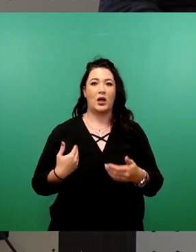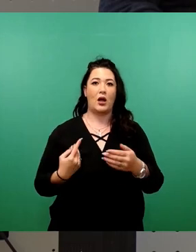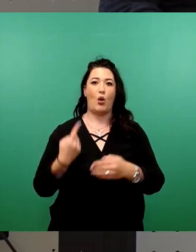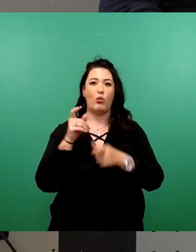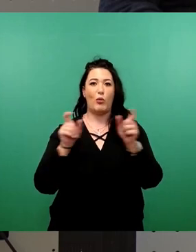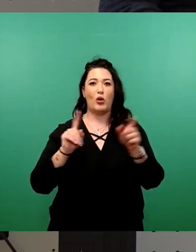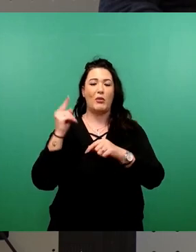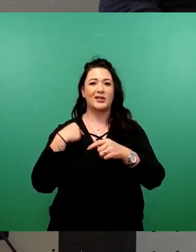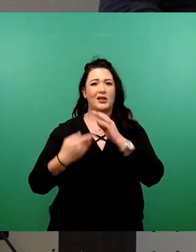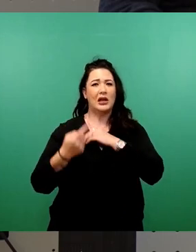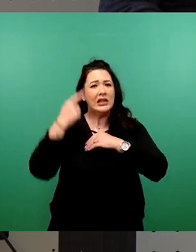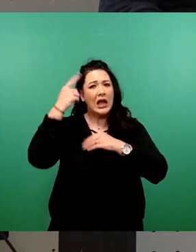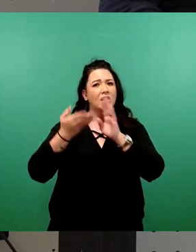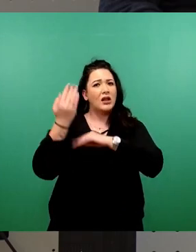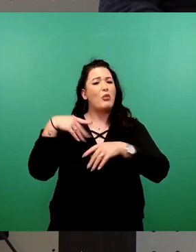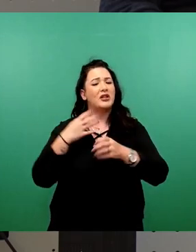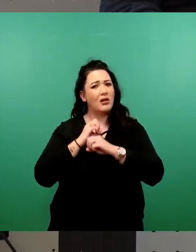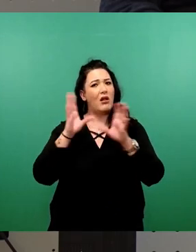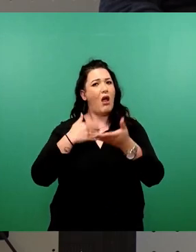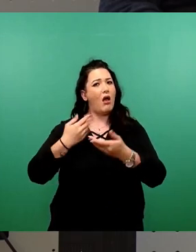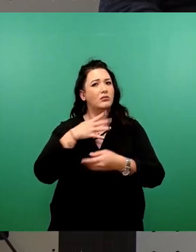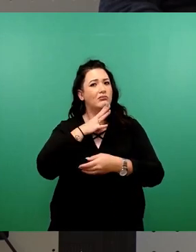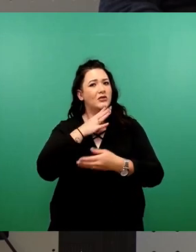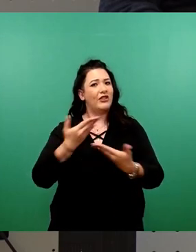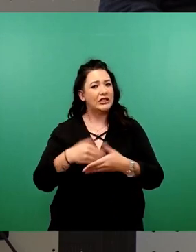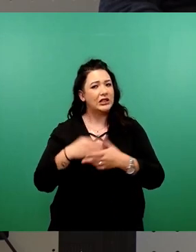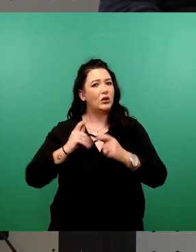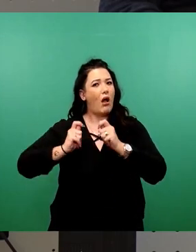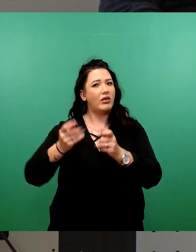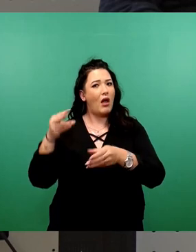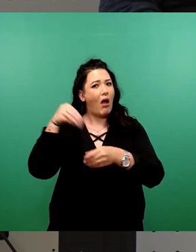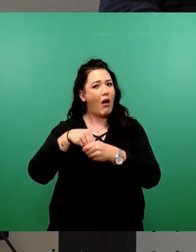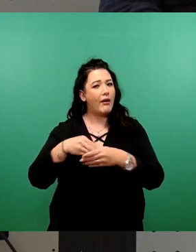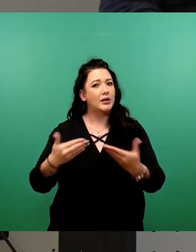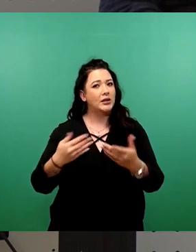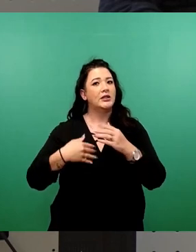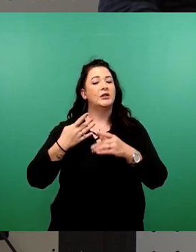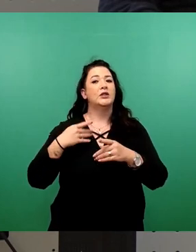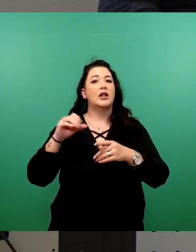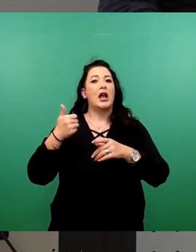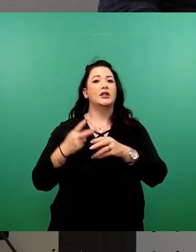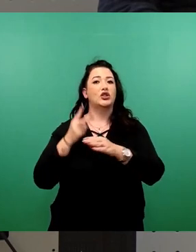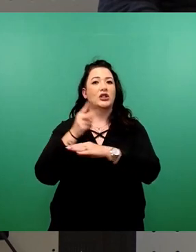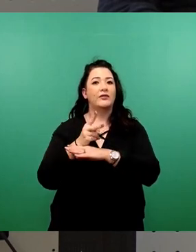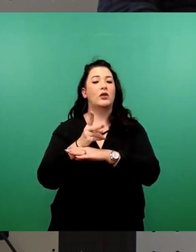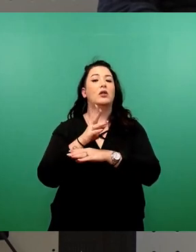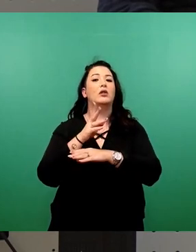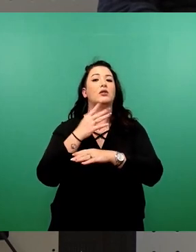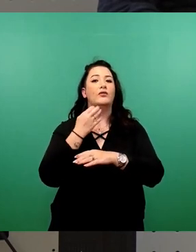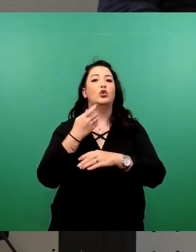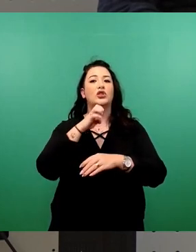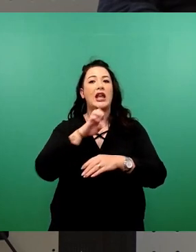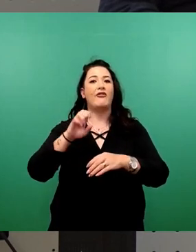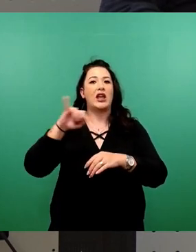klar ausgedrückt habe. Ich beantrage also ausdrücklich, zur ersten Stellvertreterin Frau Bürgermeisterin Eva Jenigen zu wählen, zur